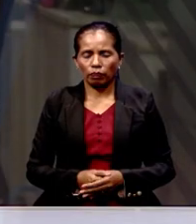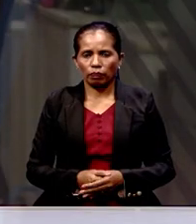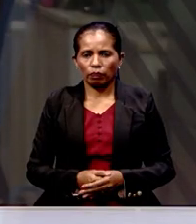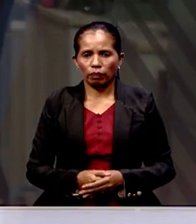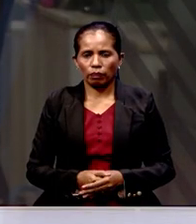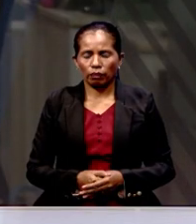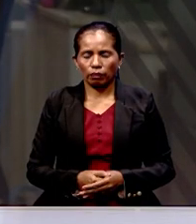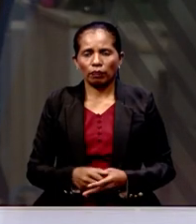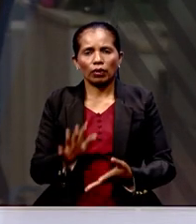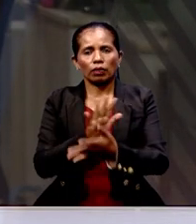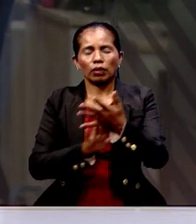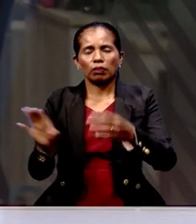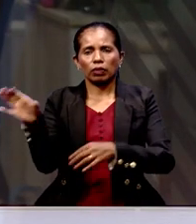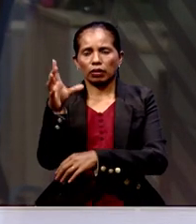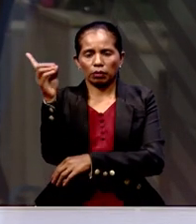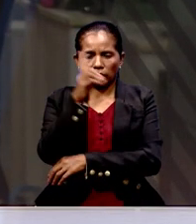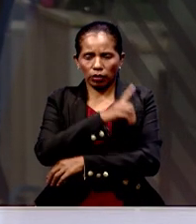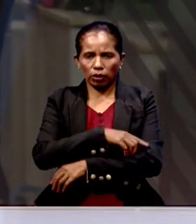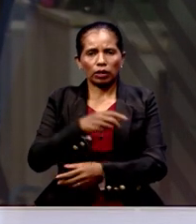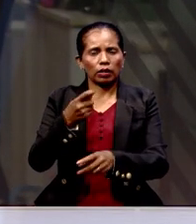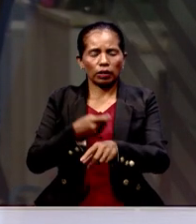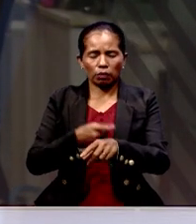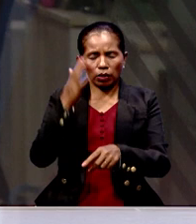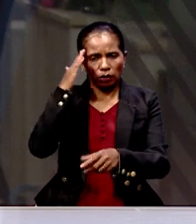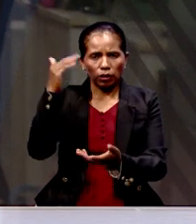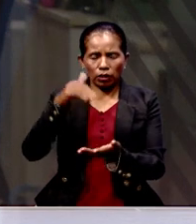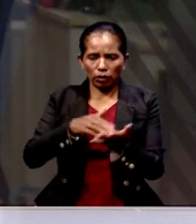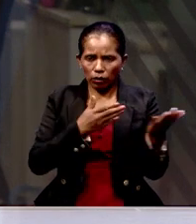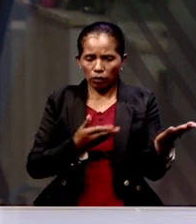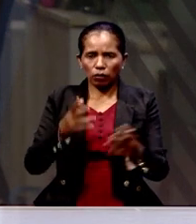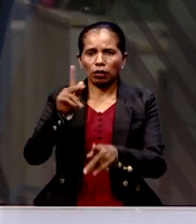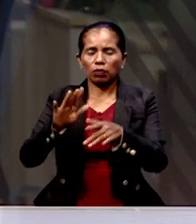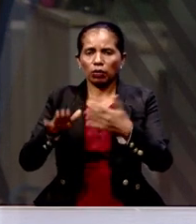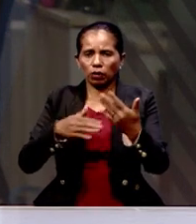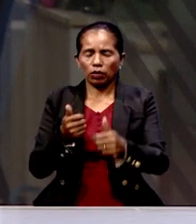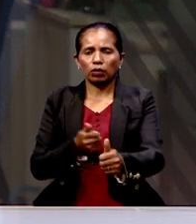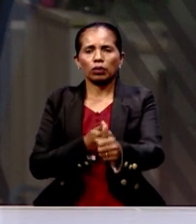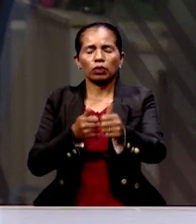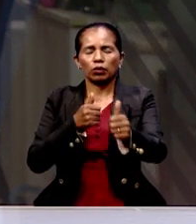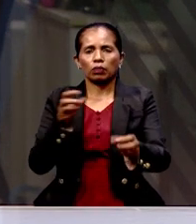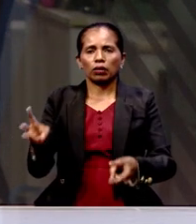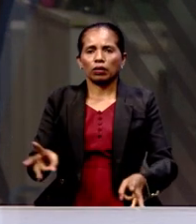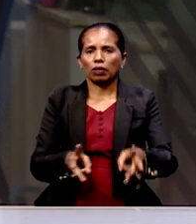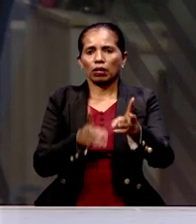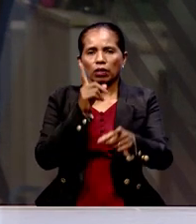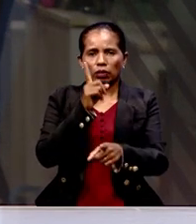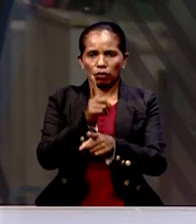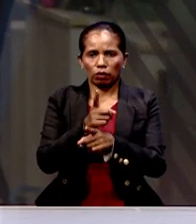Celebração Missa Cal Natal, a nesse tempo, Reflexão Unida, o dia nori, no lori, será nisira, lautuir, dalan los.